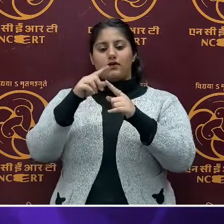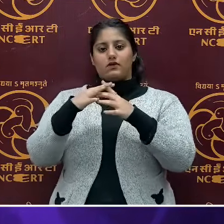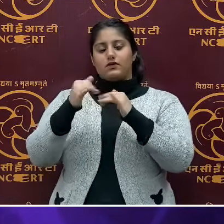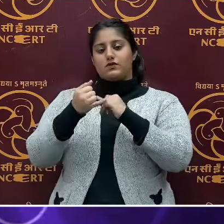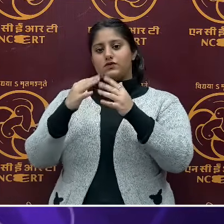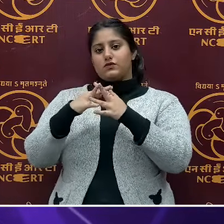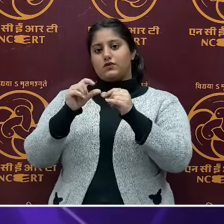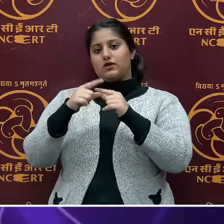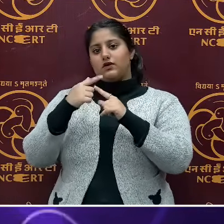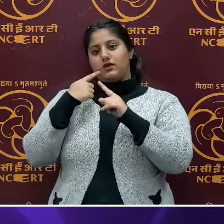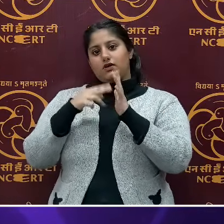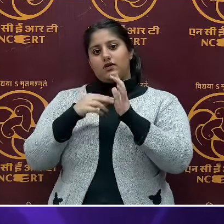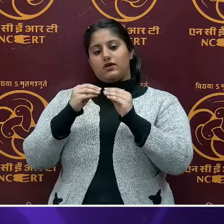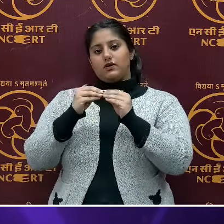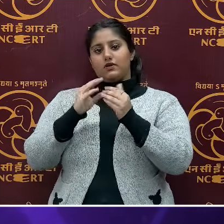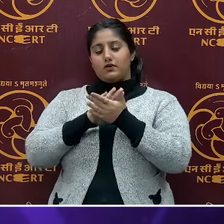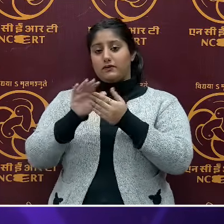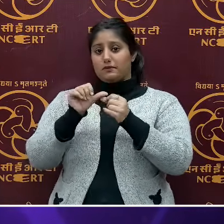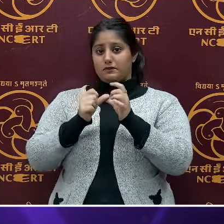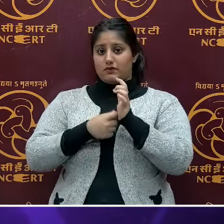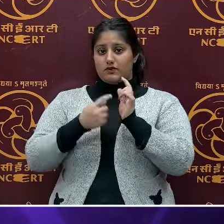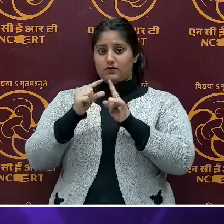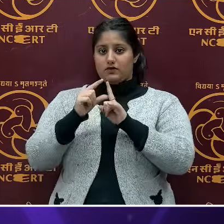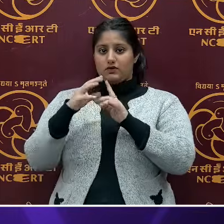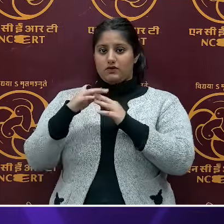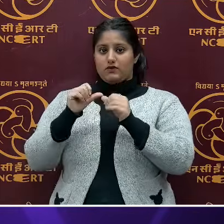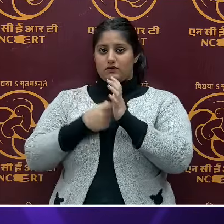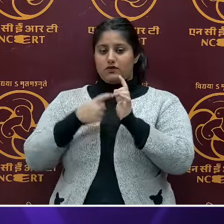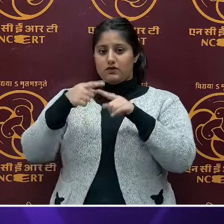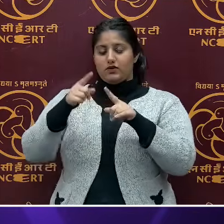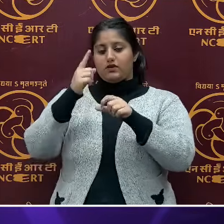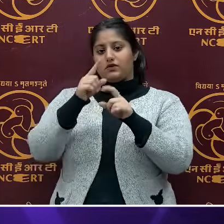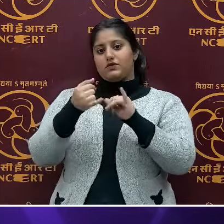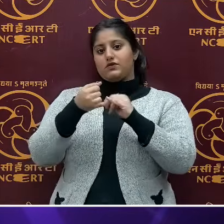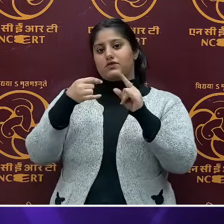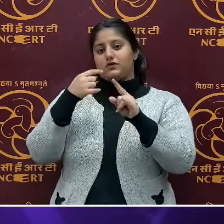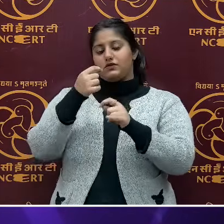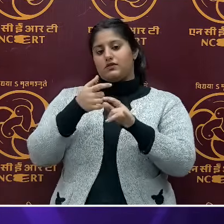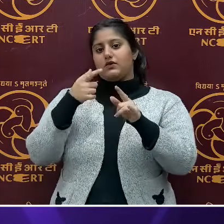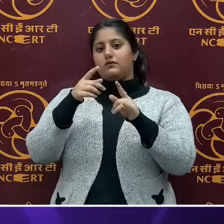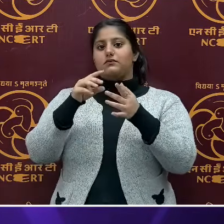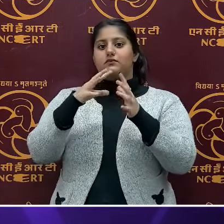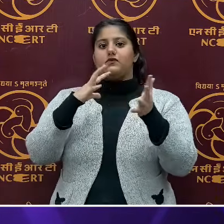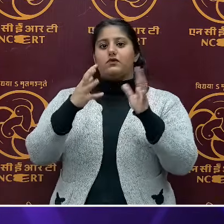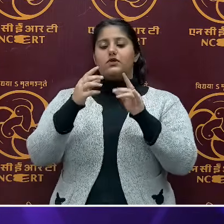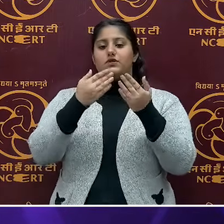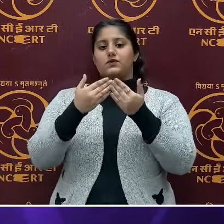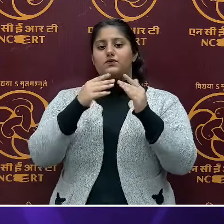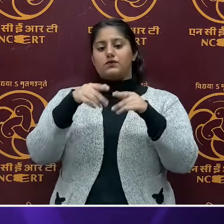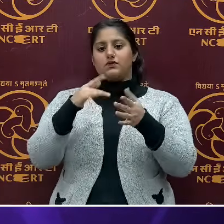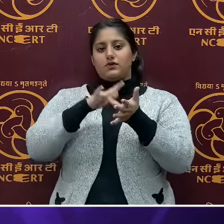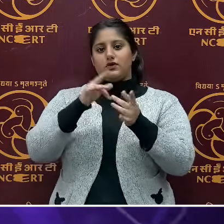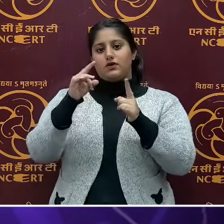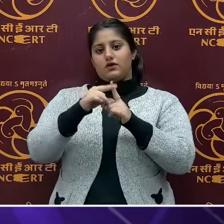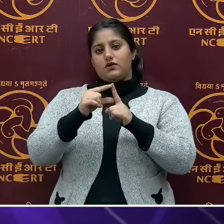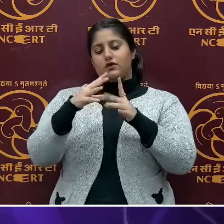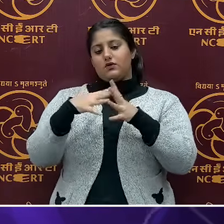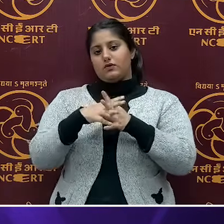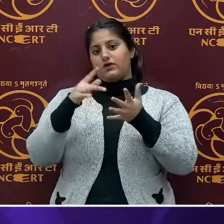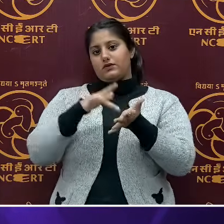बधवार. मैम इज़ अ टीचर इन श्री वर्ल्ड स्कूल द्वारका, न्यू दिल्ली. मैम नमस्कार एंड वेरी वार्म वेलकम टू यू. थैंक